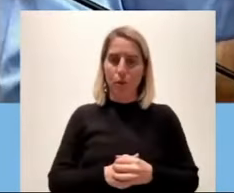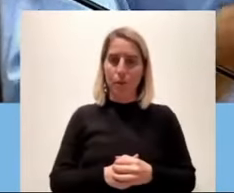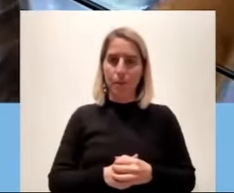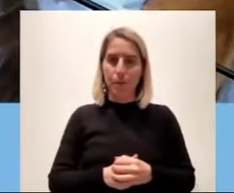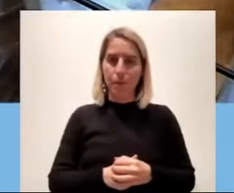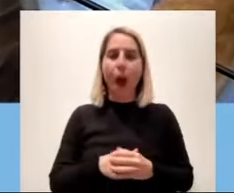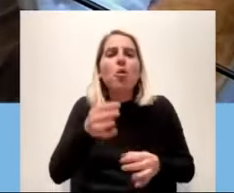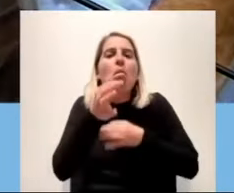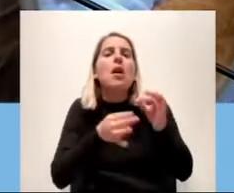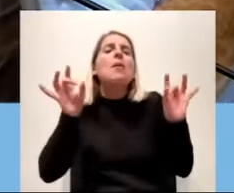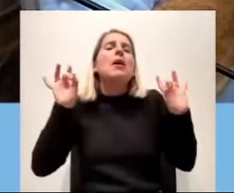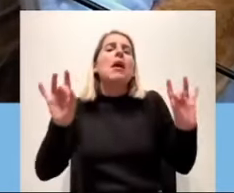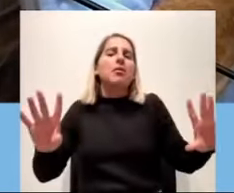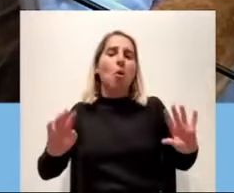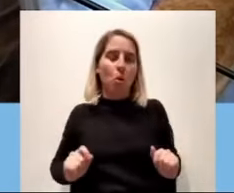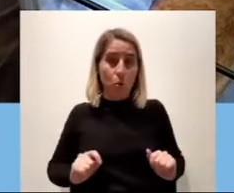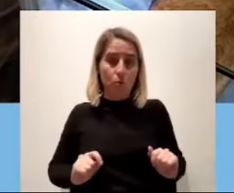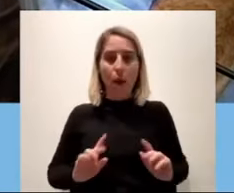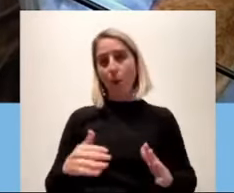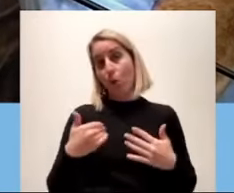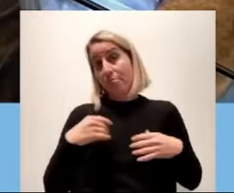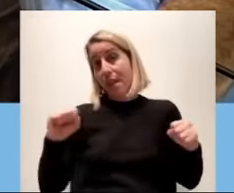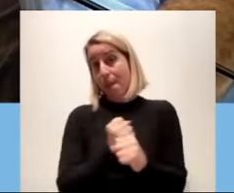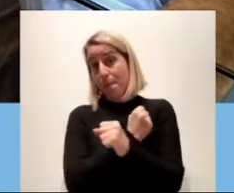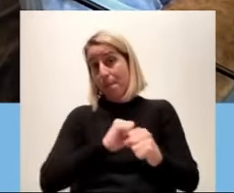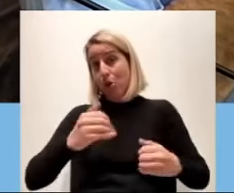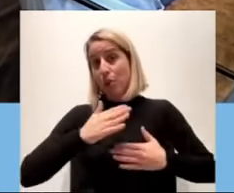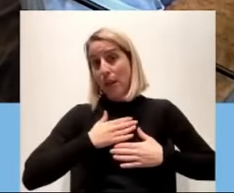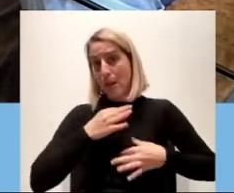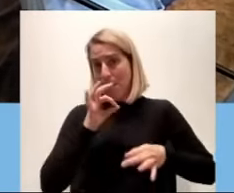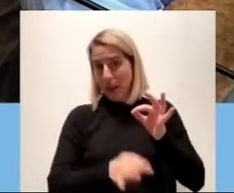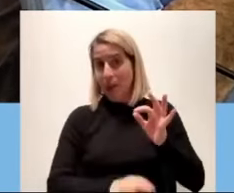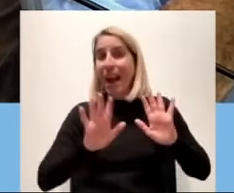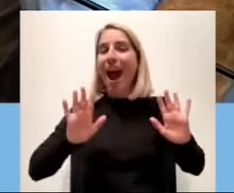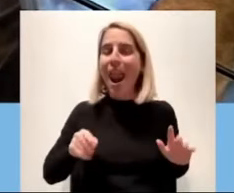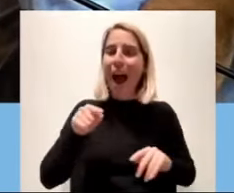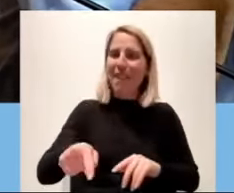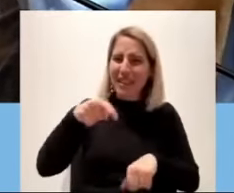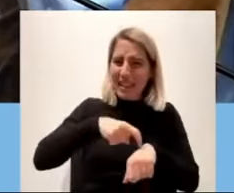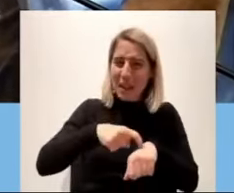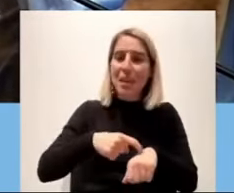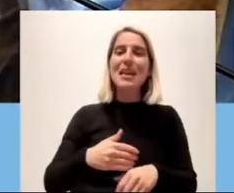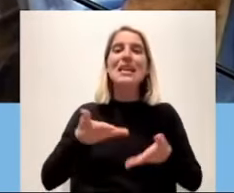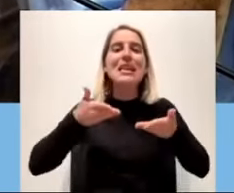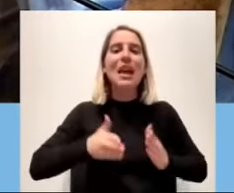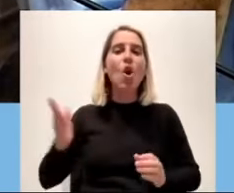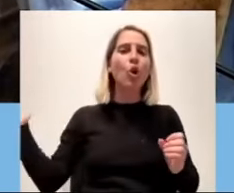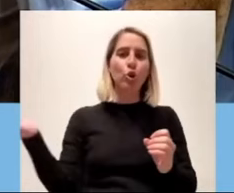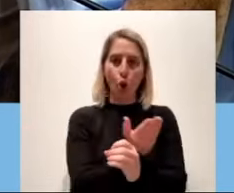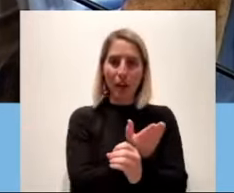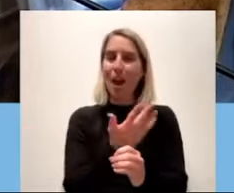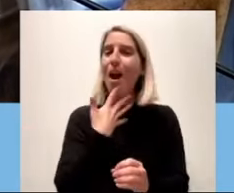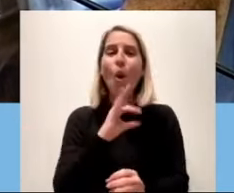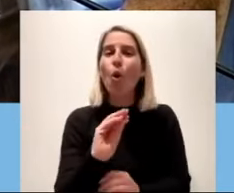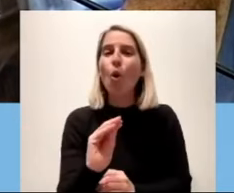Και φυσικά, ξαναλέω, δεν επιμένουμε στη δική μας ανάλυση ότι αυτό το μακελιό, αυτή η γενοκτονία γίνεται γιατί